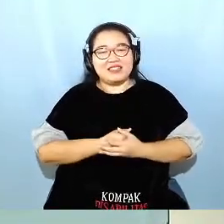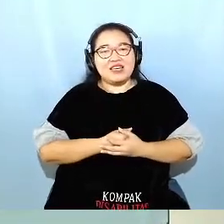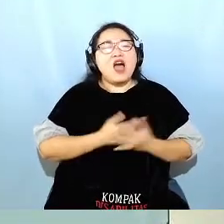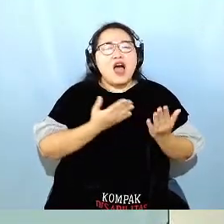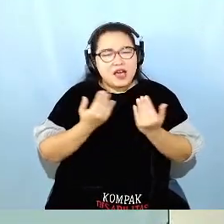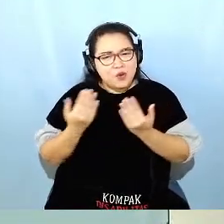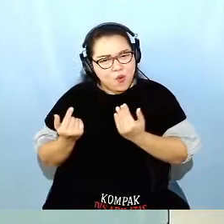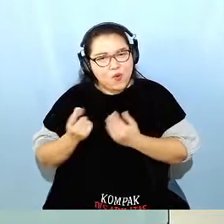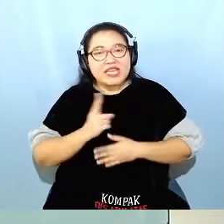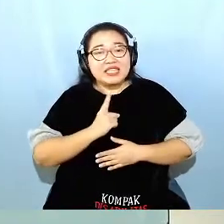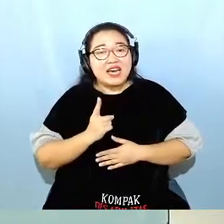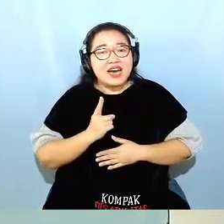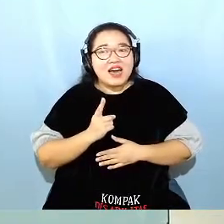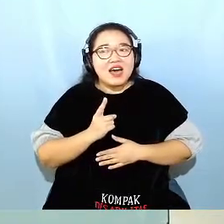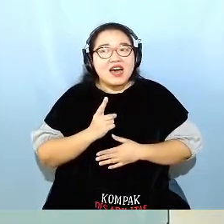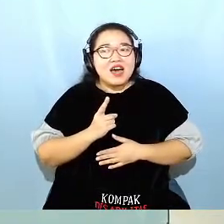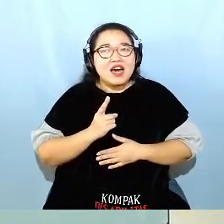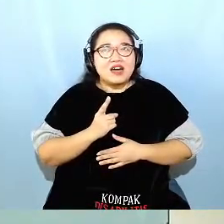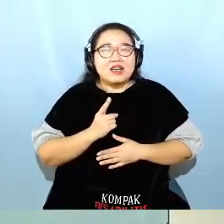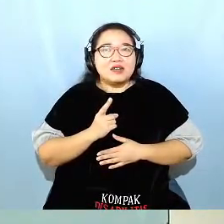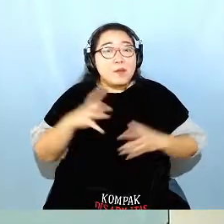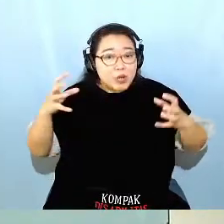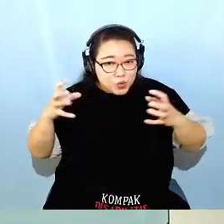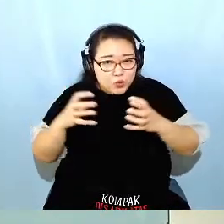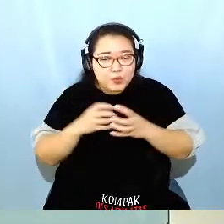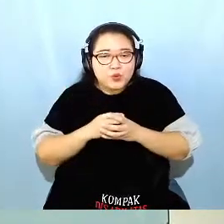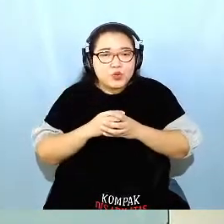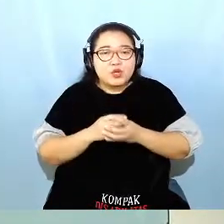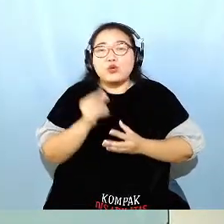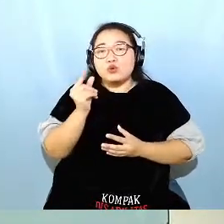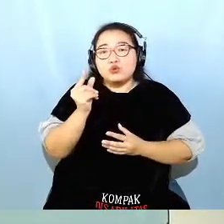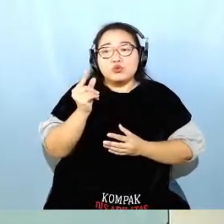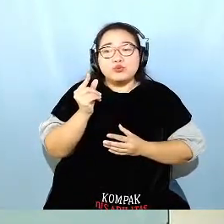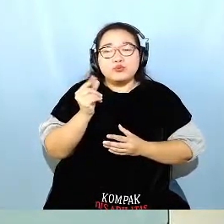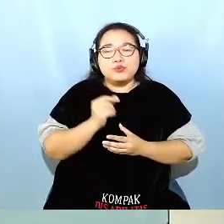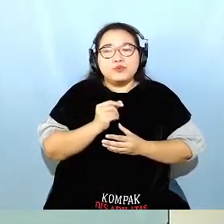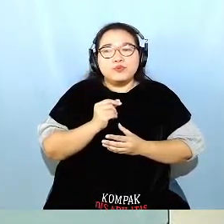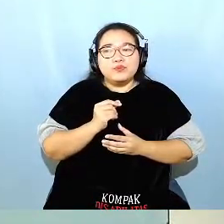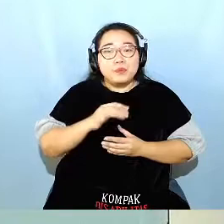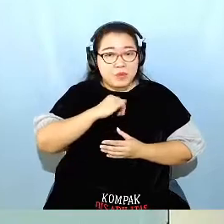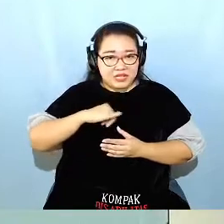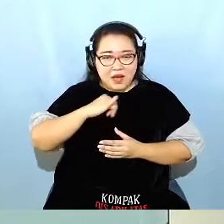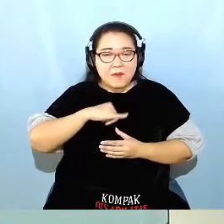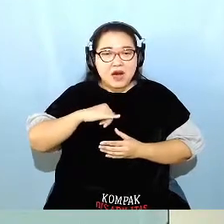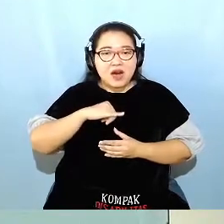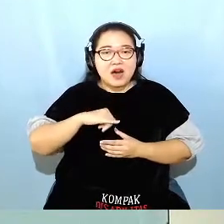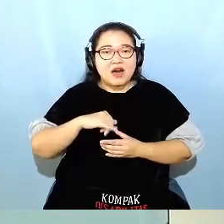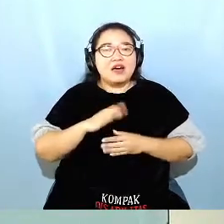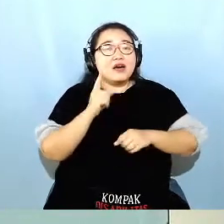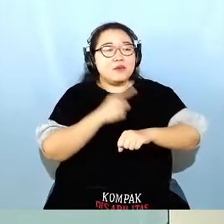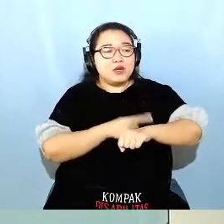Maria atau salib Yesus, diletakkan di suatu meja sederhana. Di situ bisa berdoa bersama